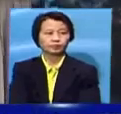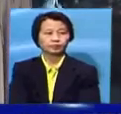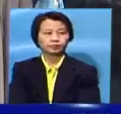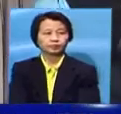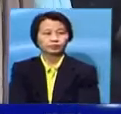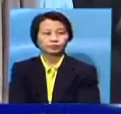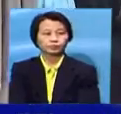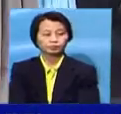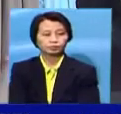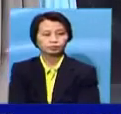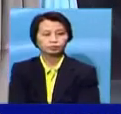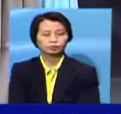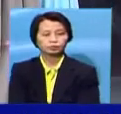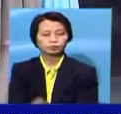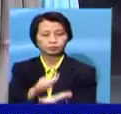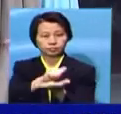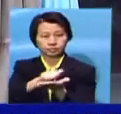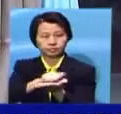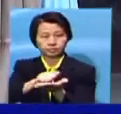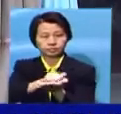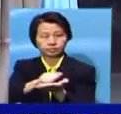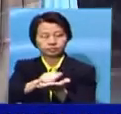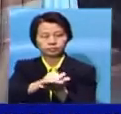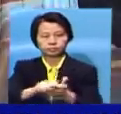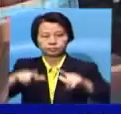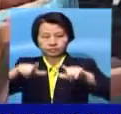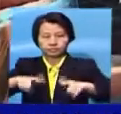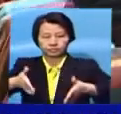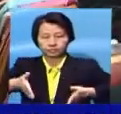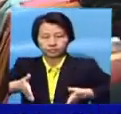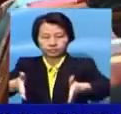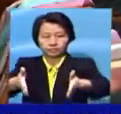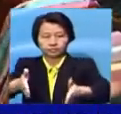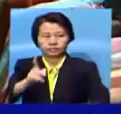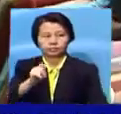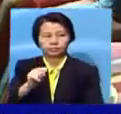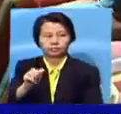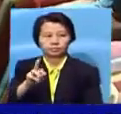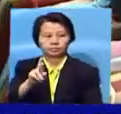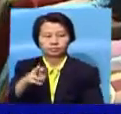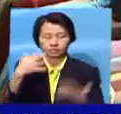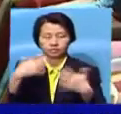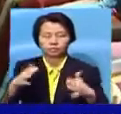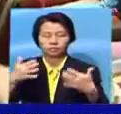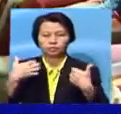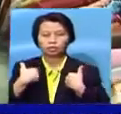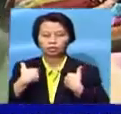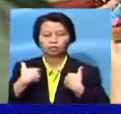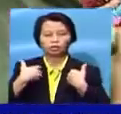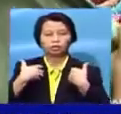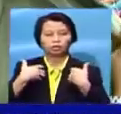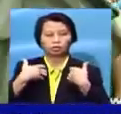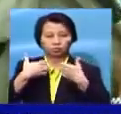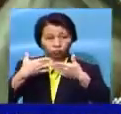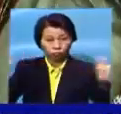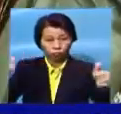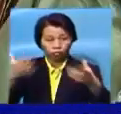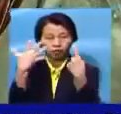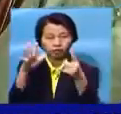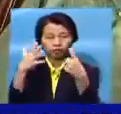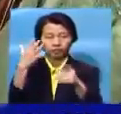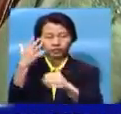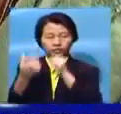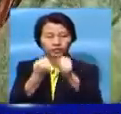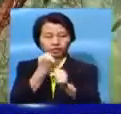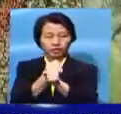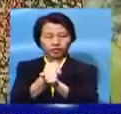ini butik gaya warisan collection yang terletak di Jalan tunku Abdul Rahman ini telah beroperasi 15 tahun dengan menawarkan batik yang